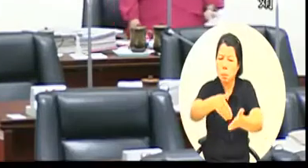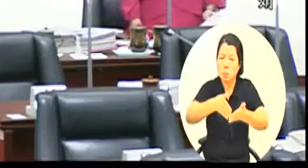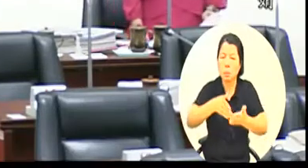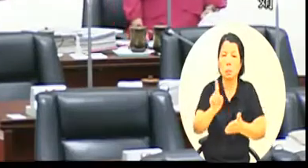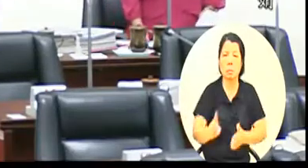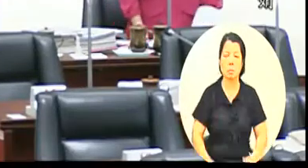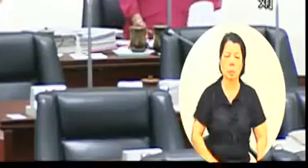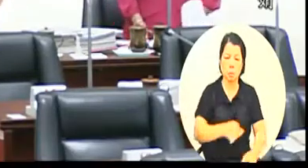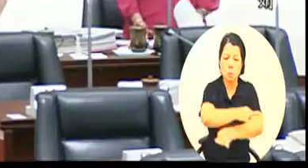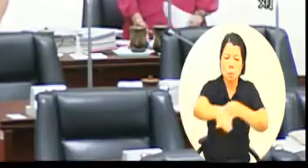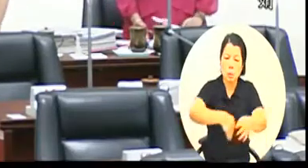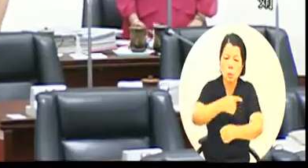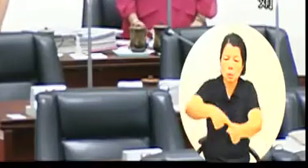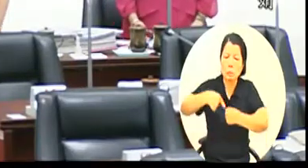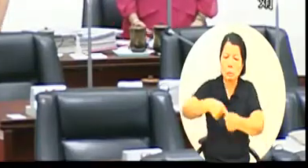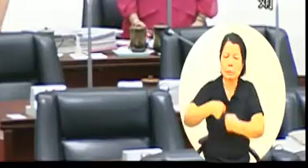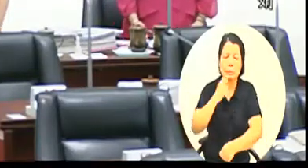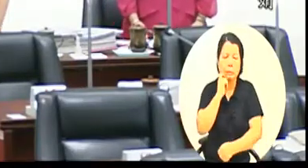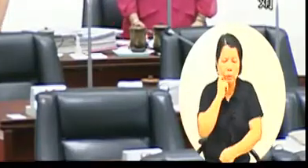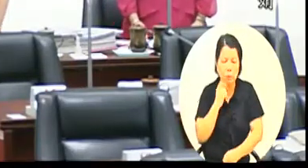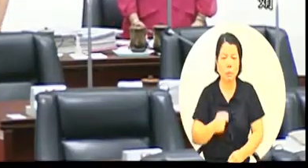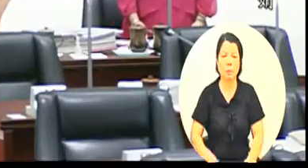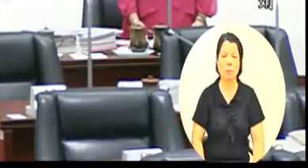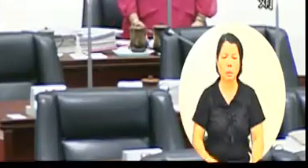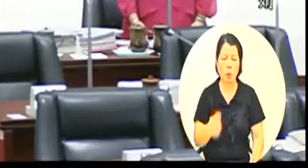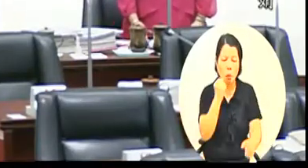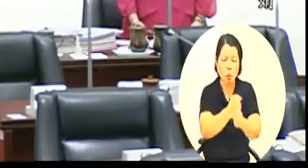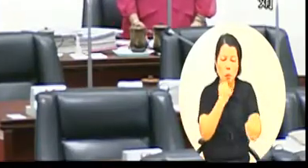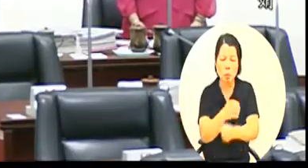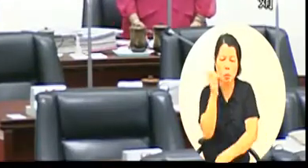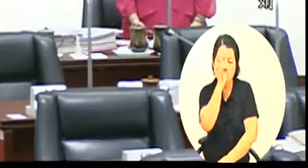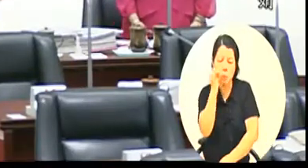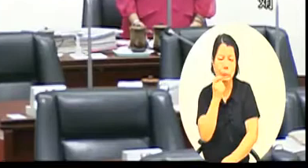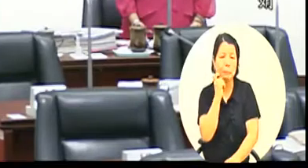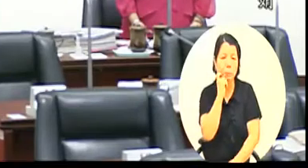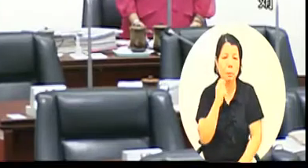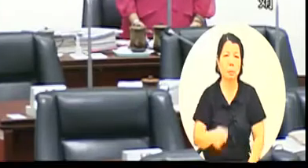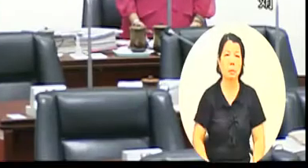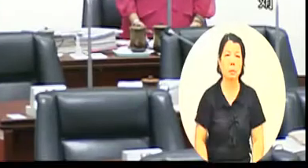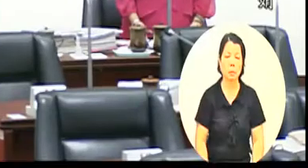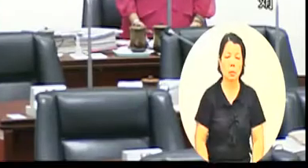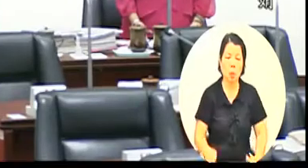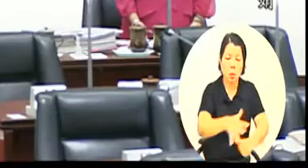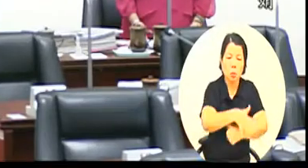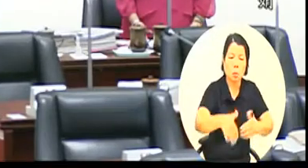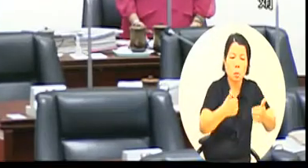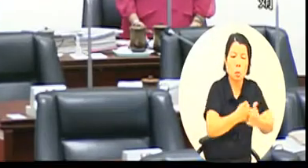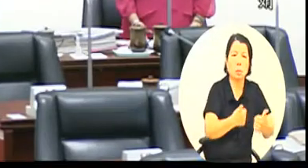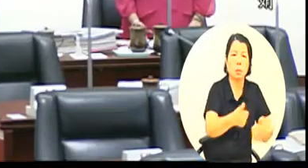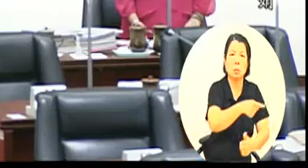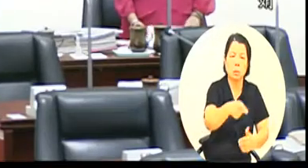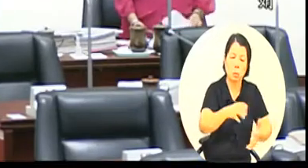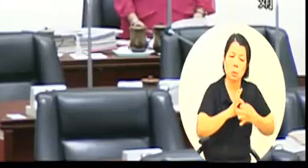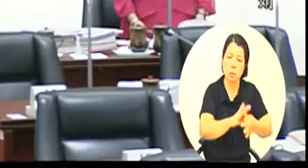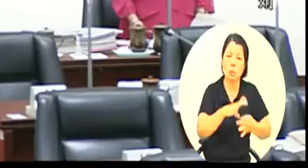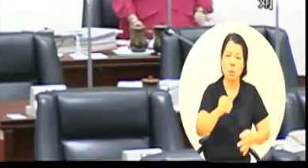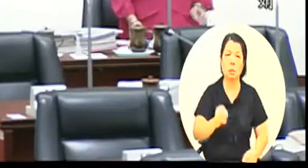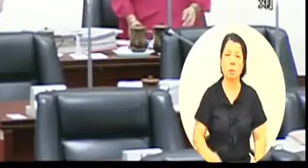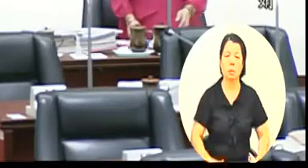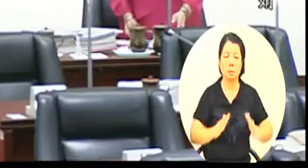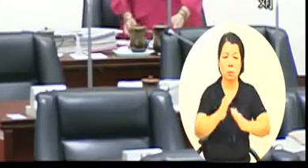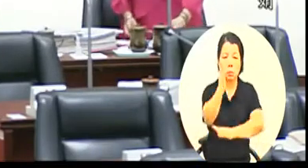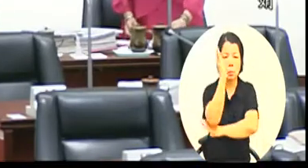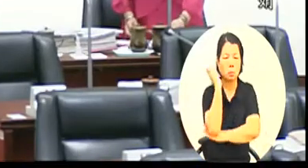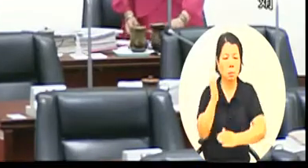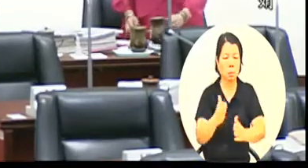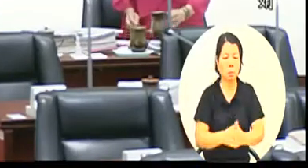歹、歹趁钱、头路歹找？你既然觉得我们都委会对这个有相关，我希望市政府在找这方面的人才